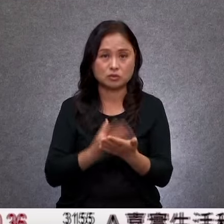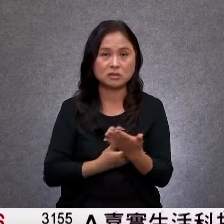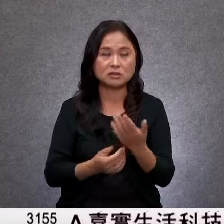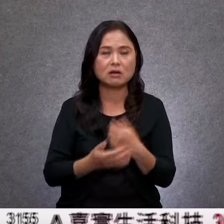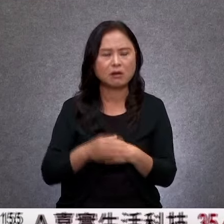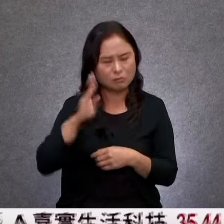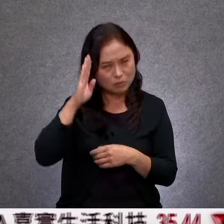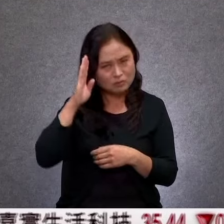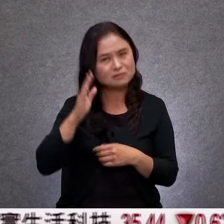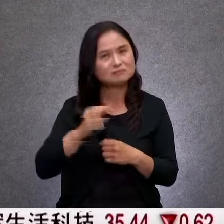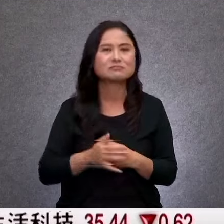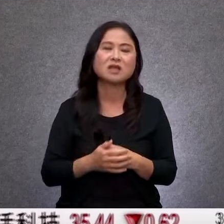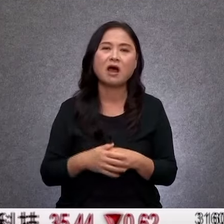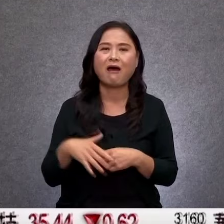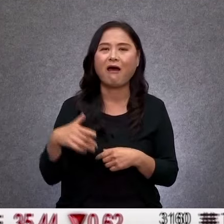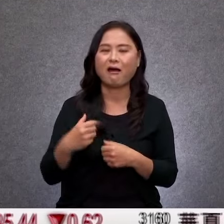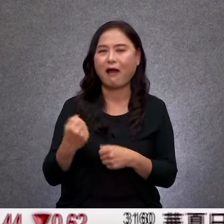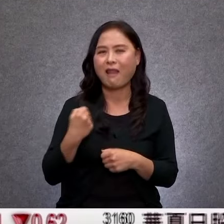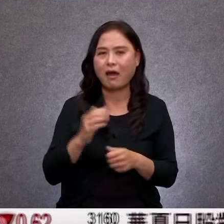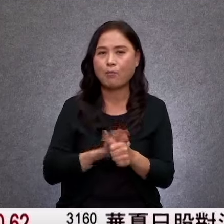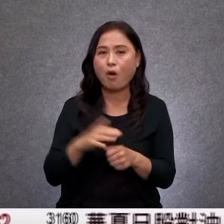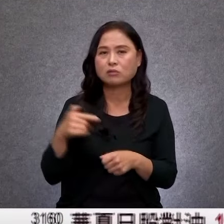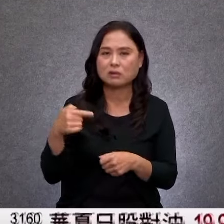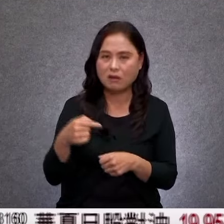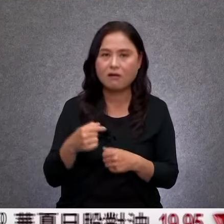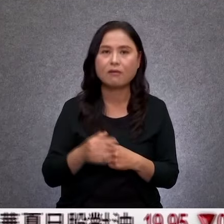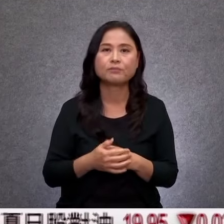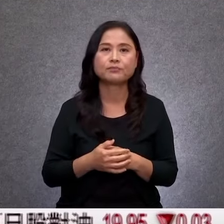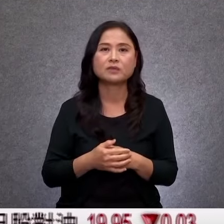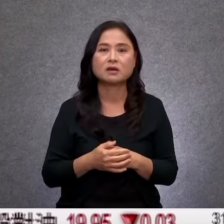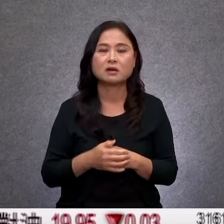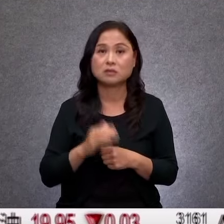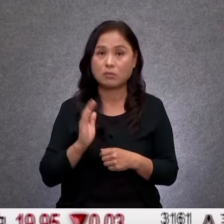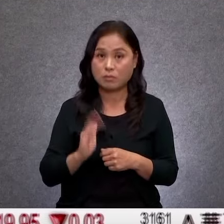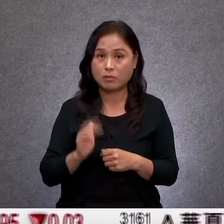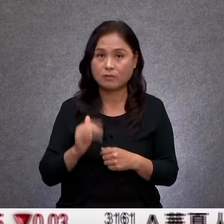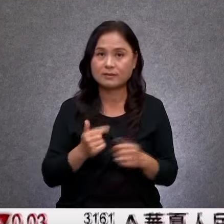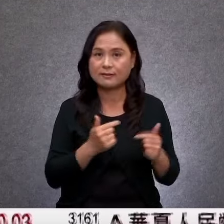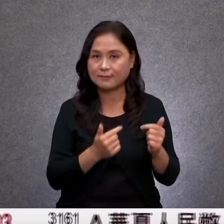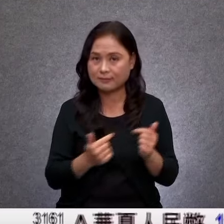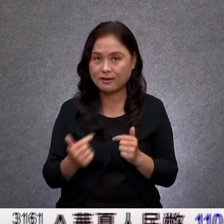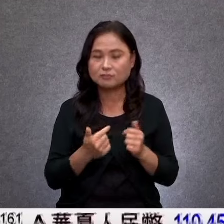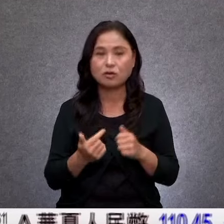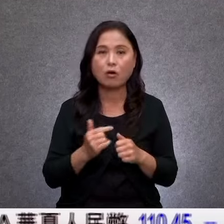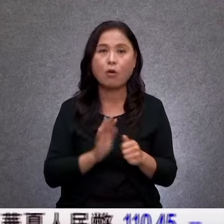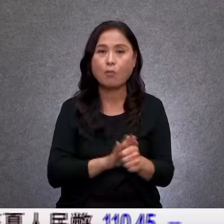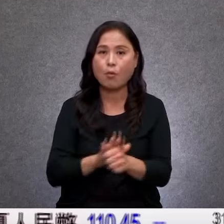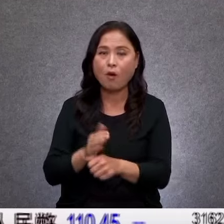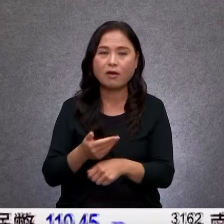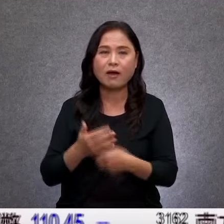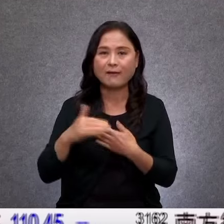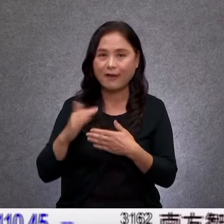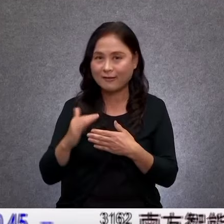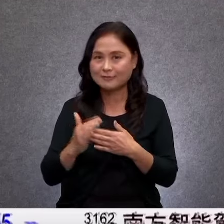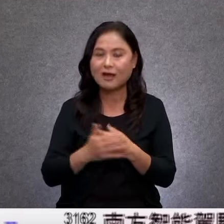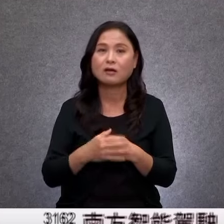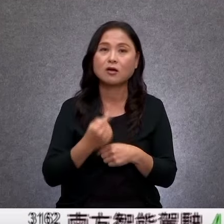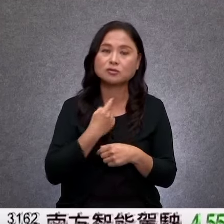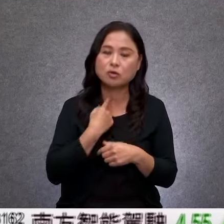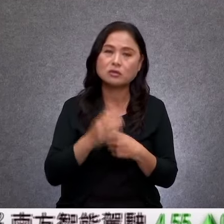個今次嗰個支援措施咧，就唔好意思，我哋真係要縮細個力度，以至到咧我哋可以繼